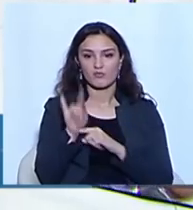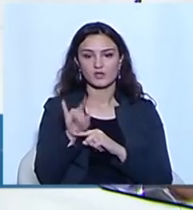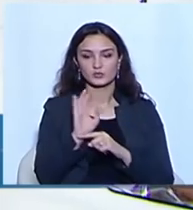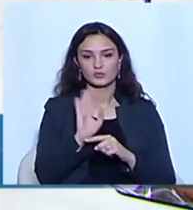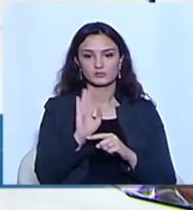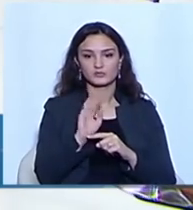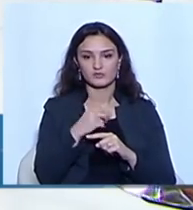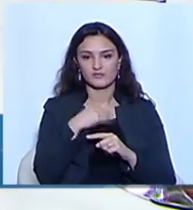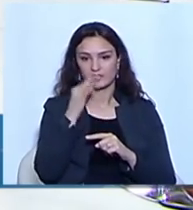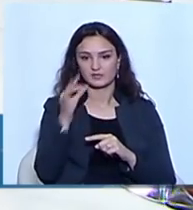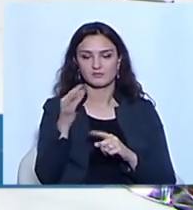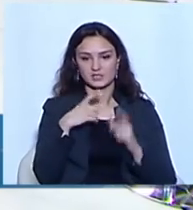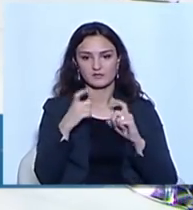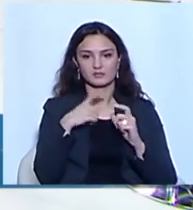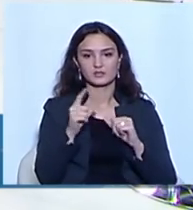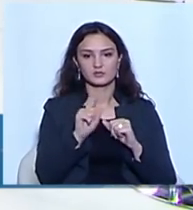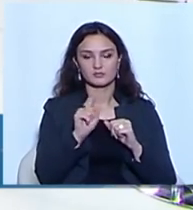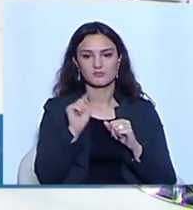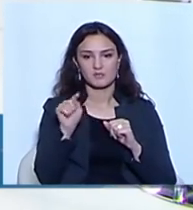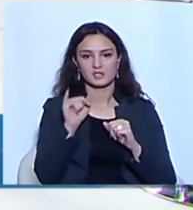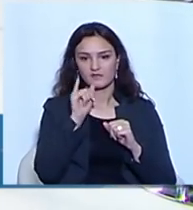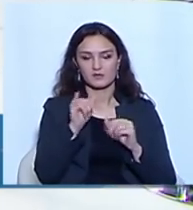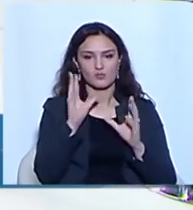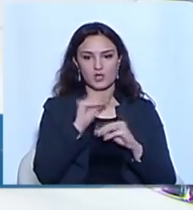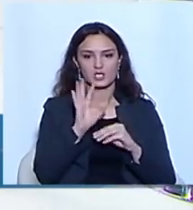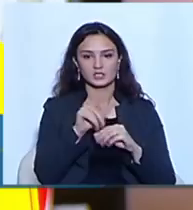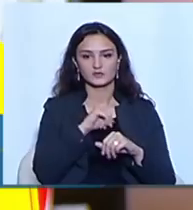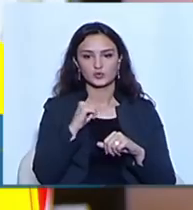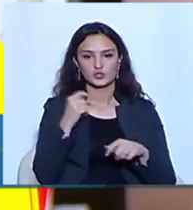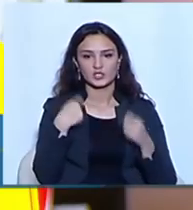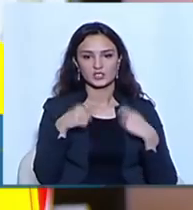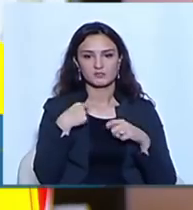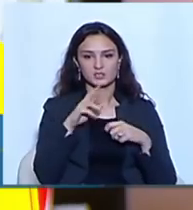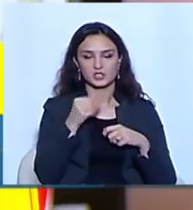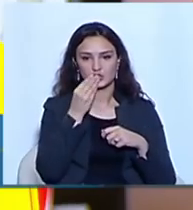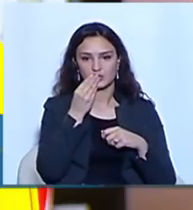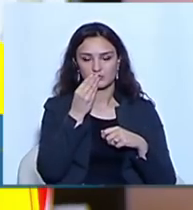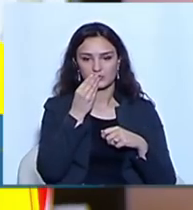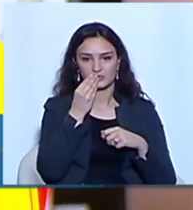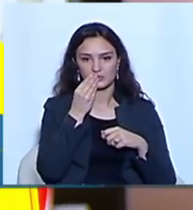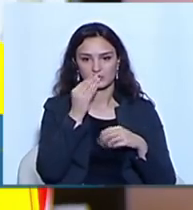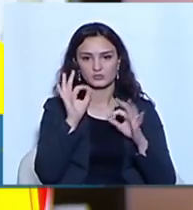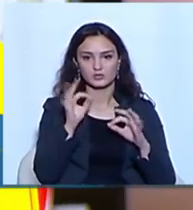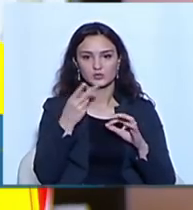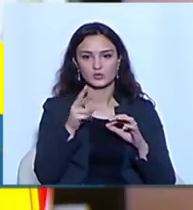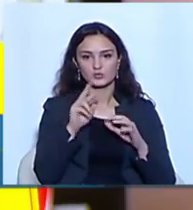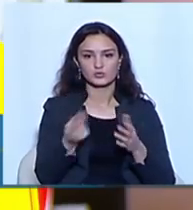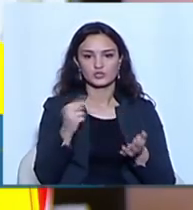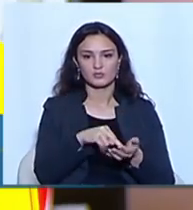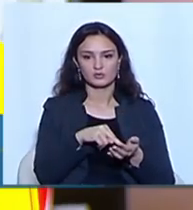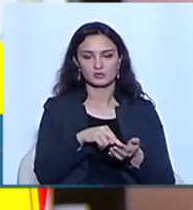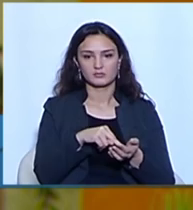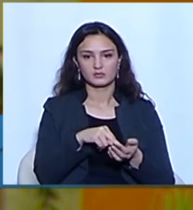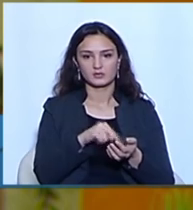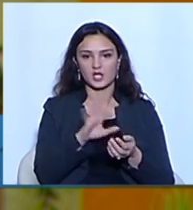მოვატყუებთ, ჩვენ ვეტყვით მასწავლებელს, რომ მან ვერ მოახერხა თვითონ ჩაცმა და ჭამა. ზუსტად 2 წუთში წამოხდება. ანუ